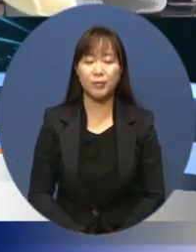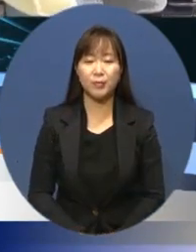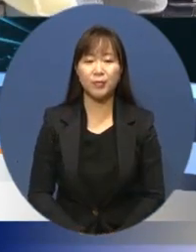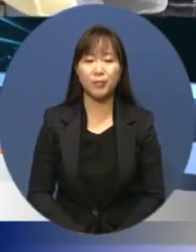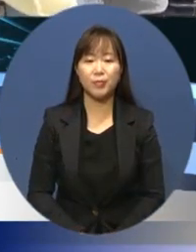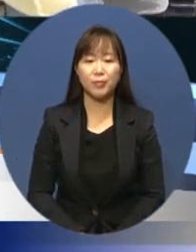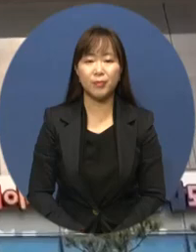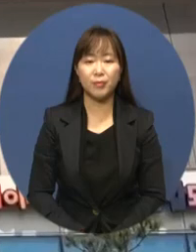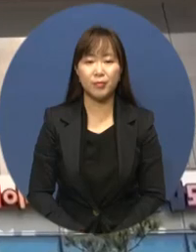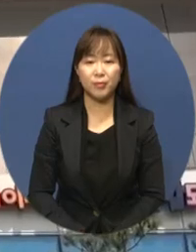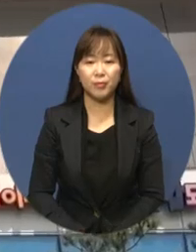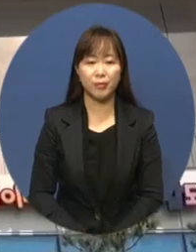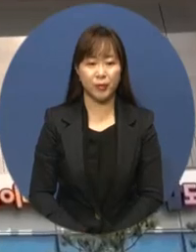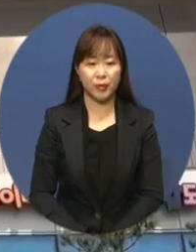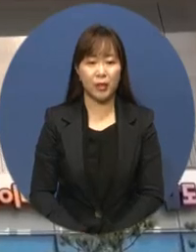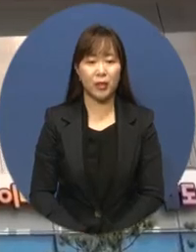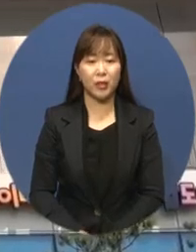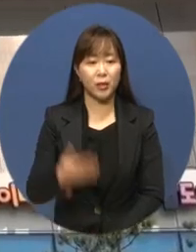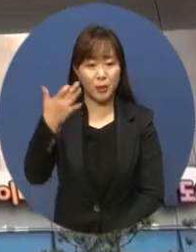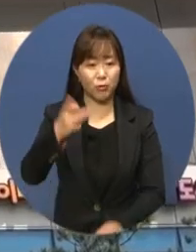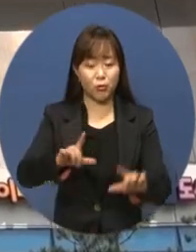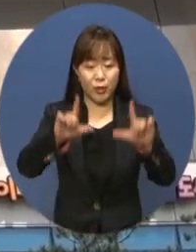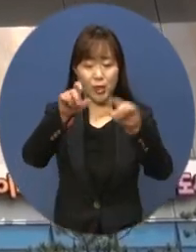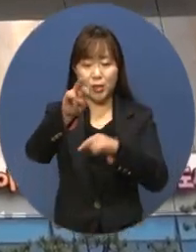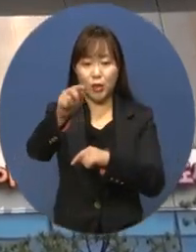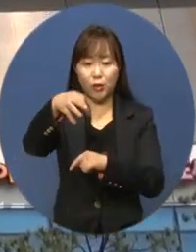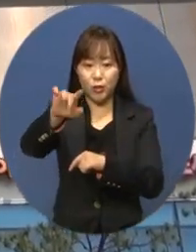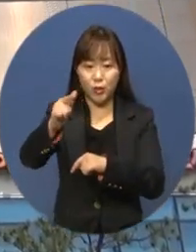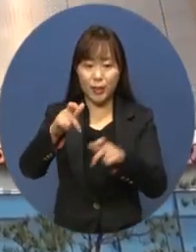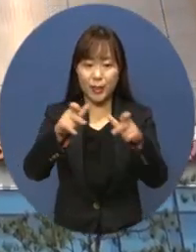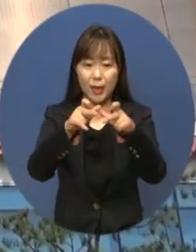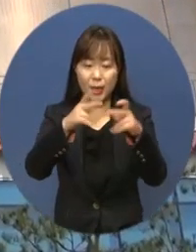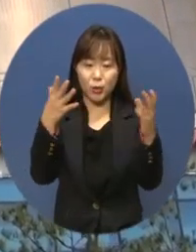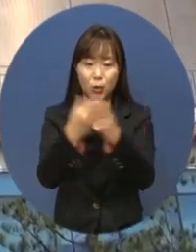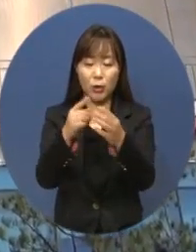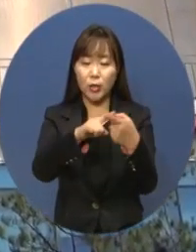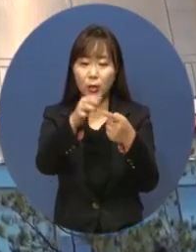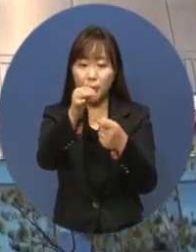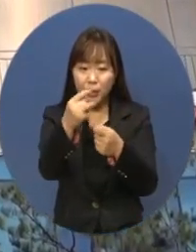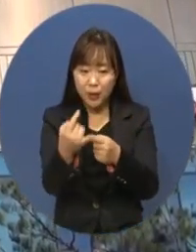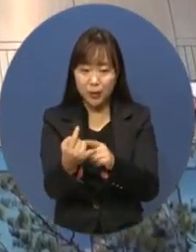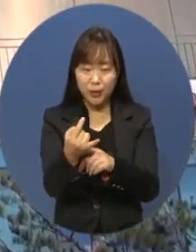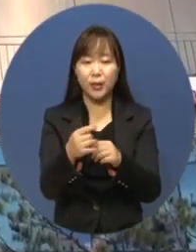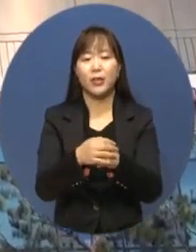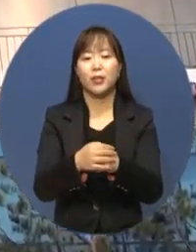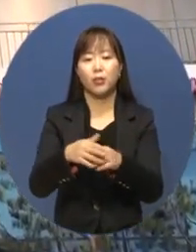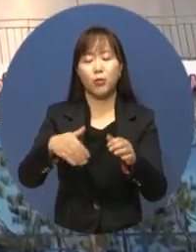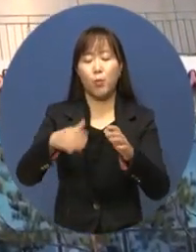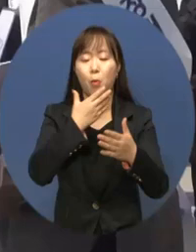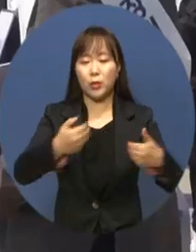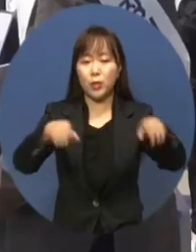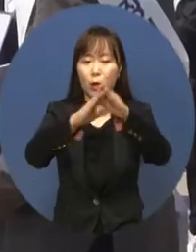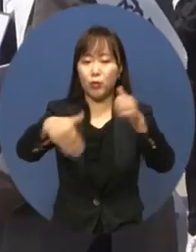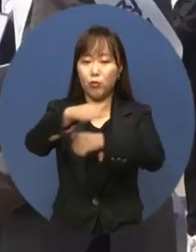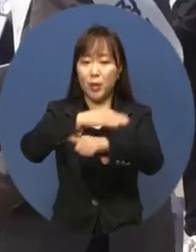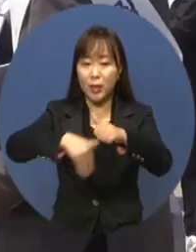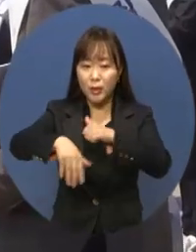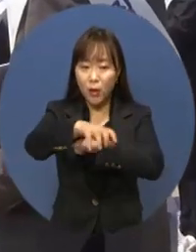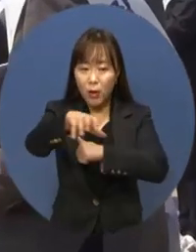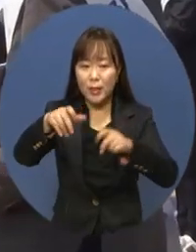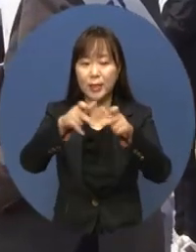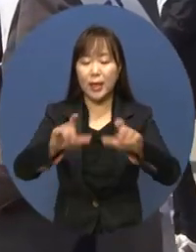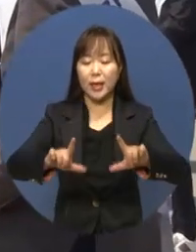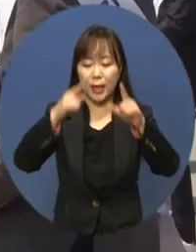기자입니다. 지난 19일 연천군 장애인 총연합회는 연천군 복지관 주변 일대에서 장애인의